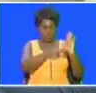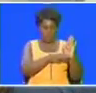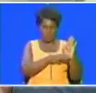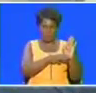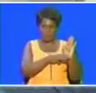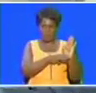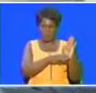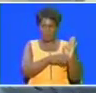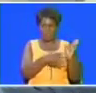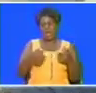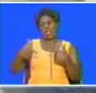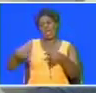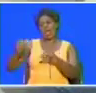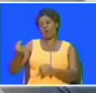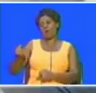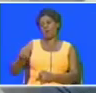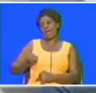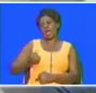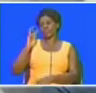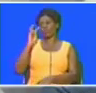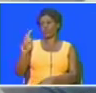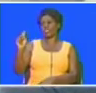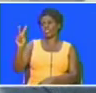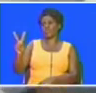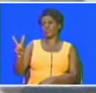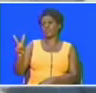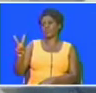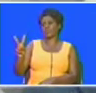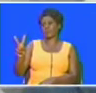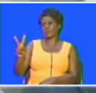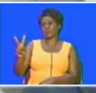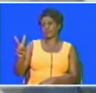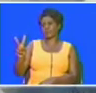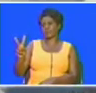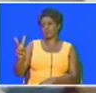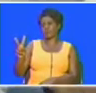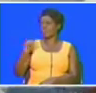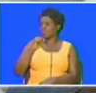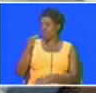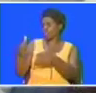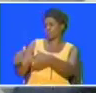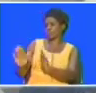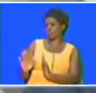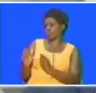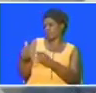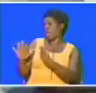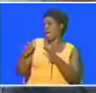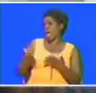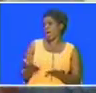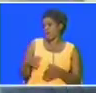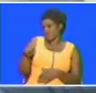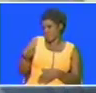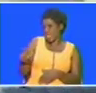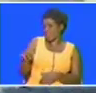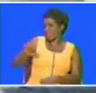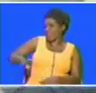mambo yenu pale sitting, mwache akae angalie. Na kama bado pia nyinyi wote mnaangalia hicho kipindi, mbona sikae pale angalia na nyinyi kipindi? Haifai kumtenga. Maana unamtenga vipi na yeye ndiye